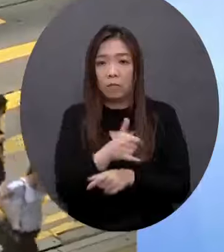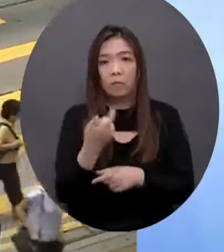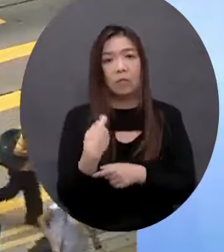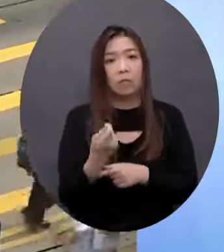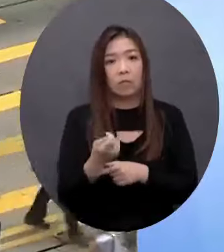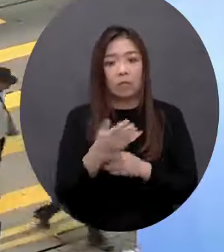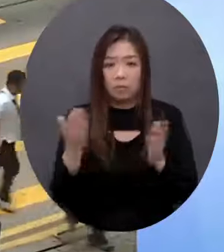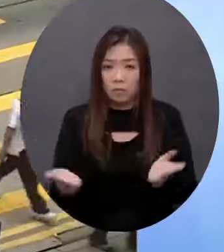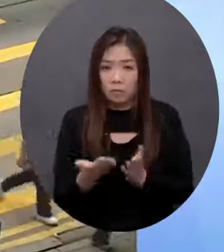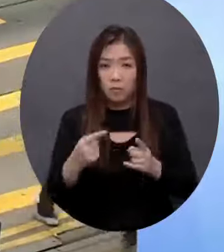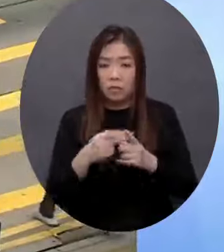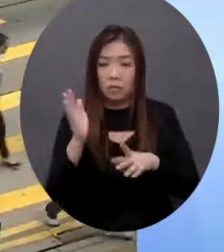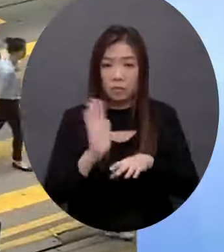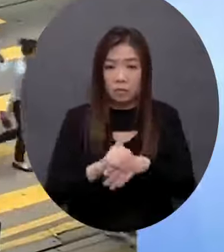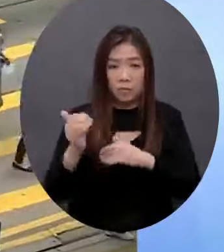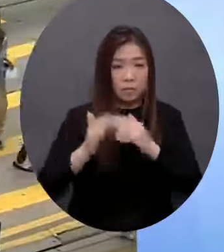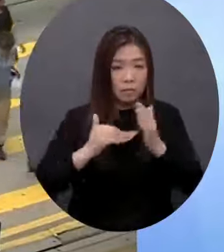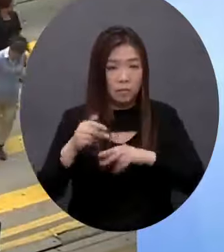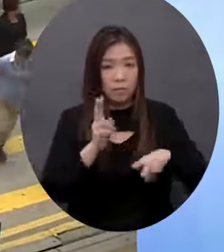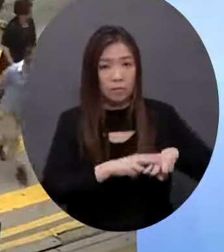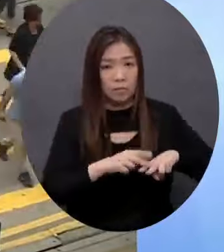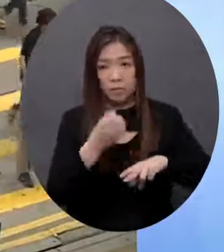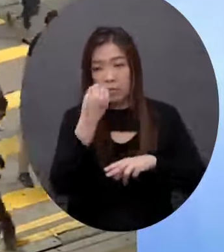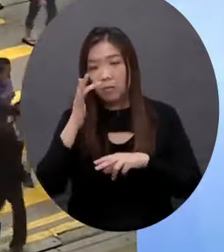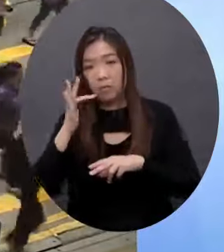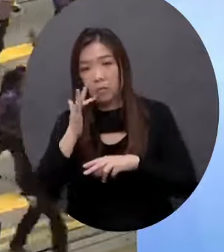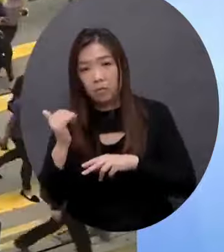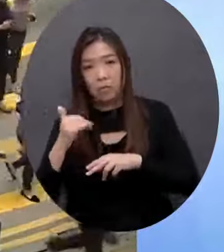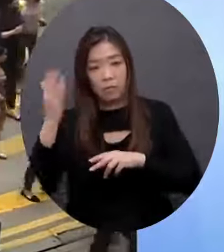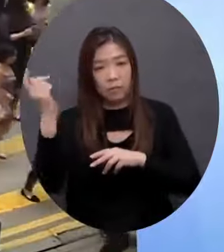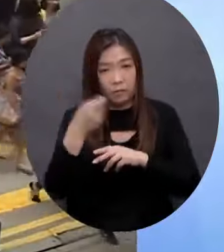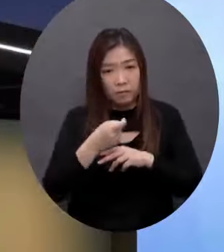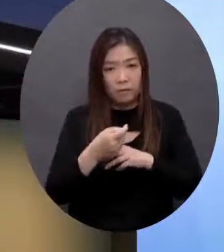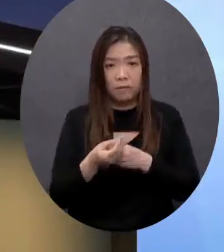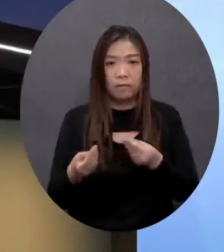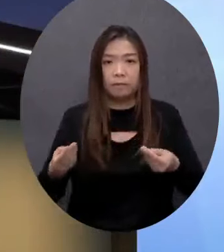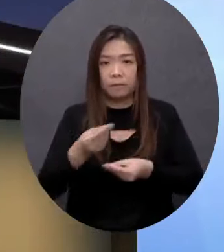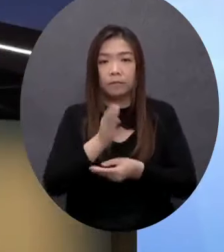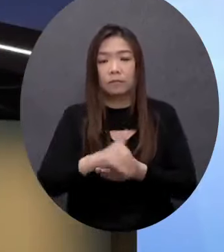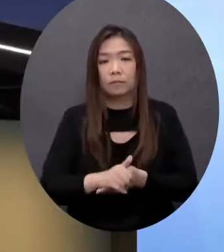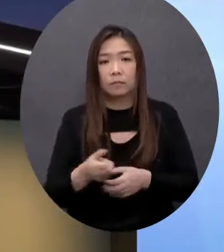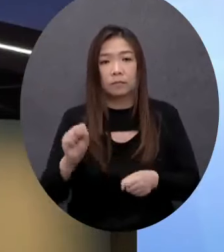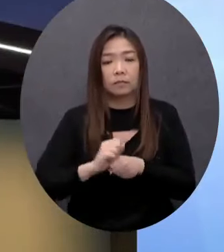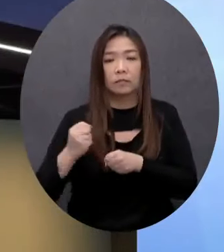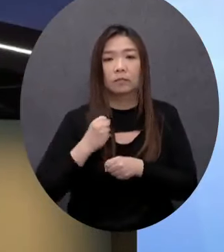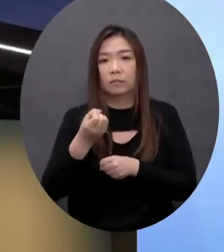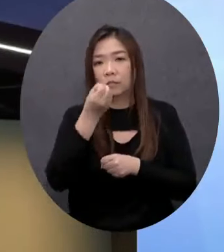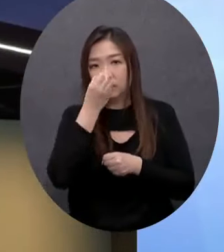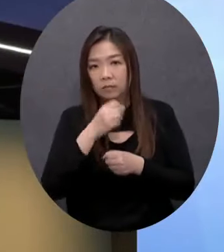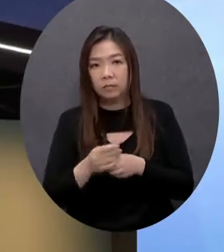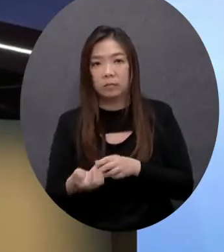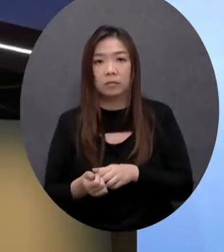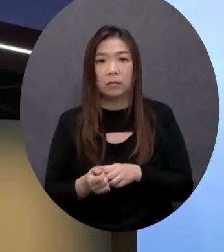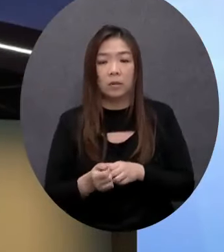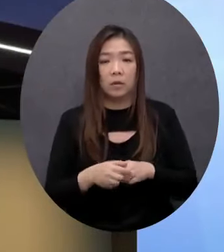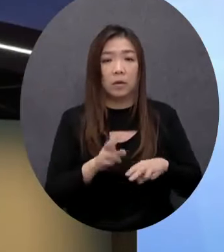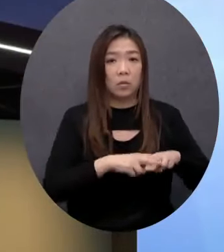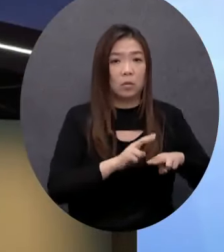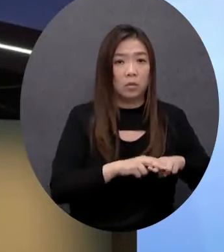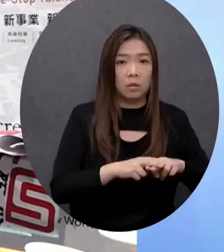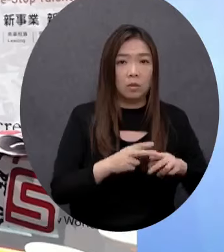技術等要素在內地和港澳間高效便捷流動，要加强本港作为国家的国际人才